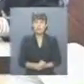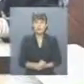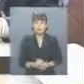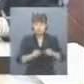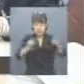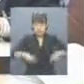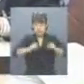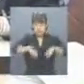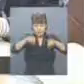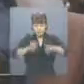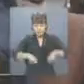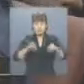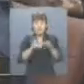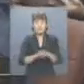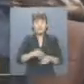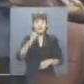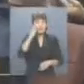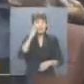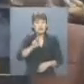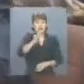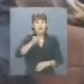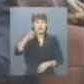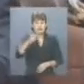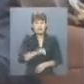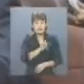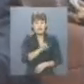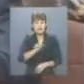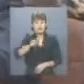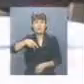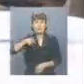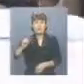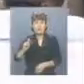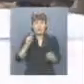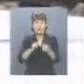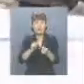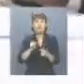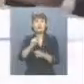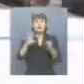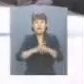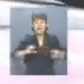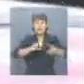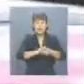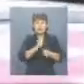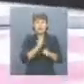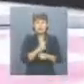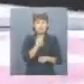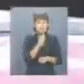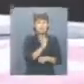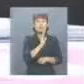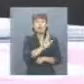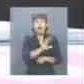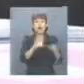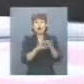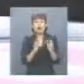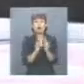ลื่อนที่ 3G รูปแบบใหม่บนระบบ HSPA ที่กสททำกับกลุ่มบมจ. True Corporation และคณะกรรมการป้องกัน